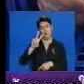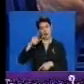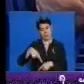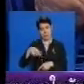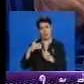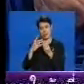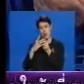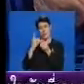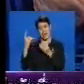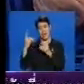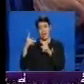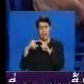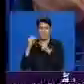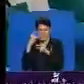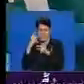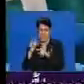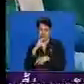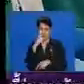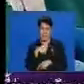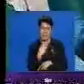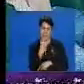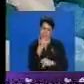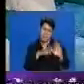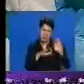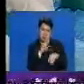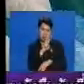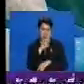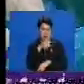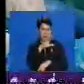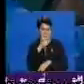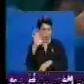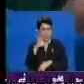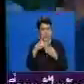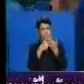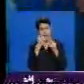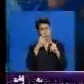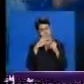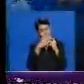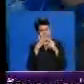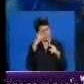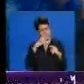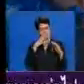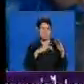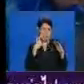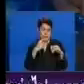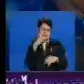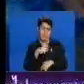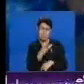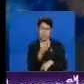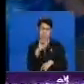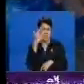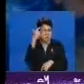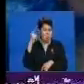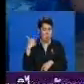าร์สหรัฐต่อตันขณะที่ไก่ไทยมีราคาไม่ต่ำกว่า 2,900 ดอลลาร์สหรัฐต่อตันจนทำให้ไทยนั้นอาจต้